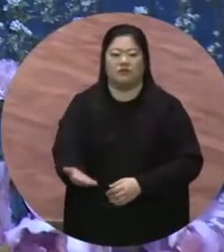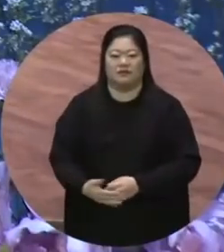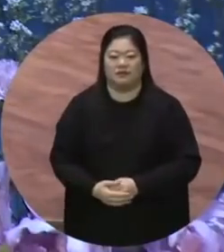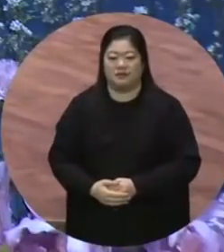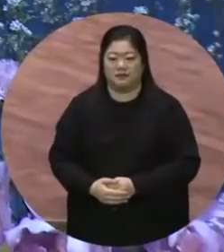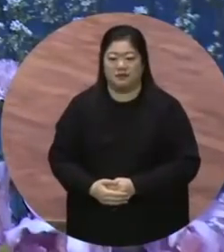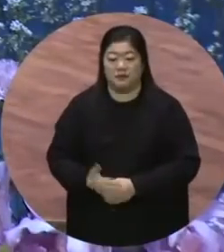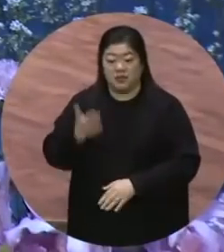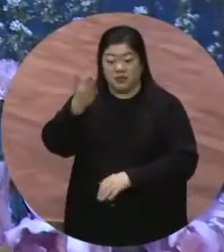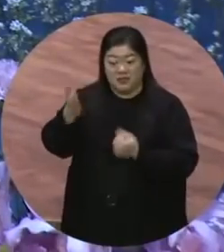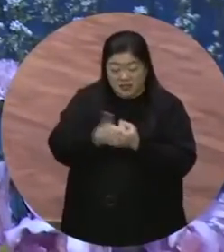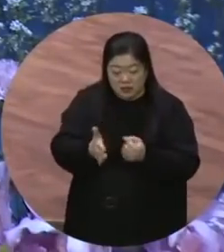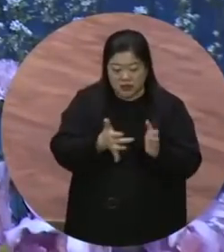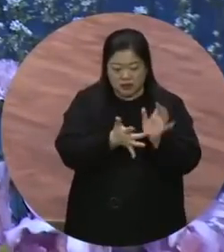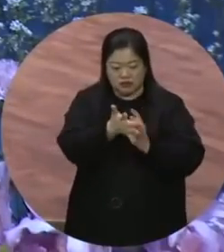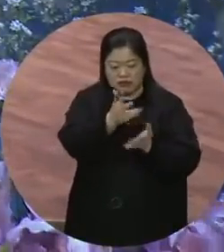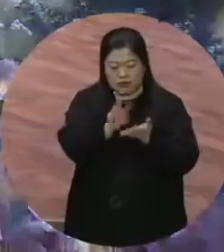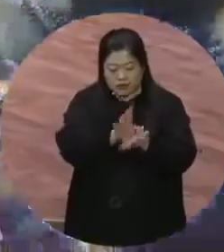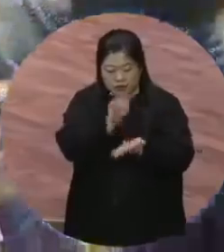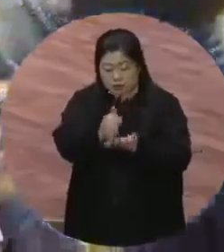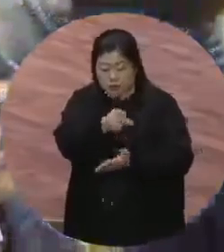참 복음이 되는 것이다.